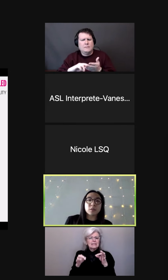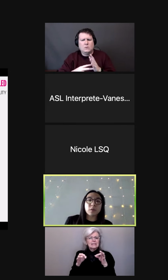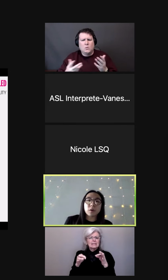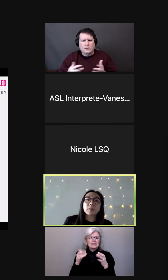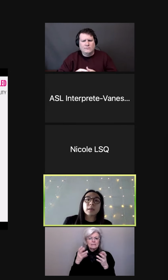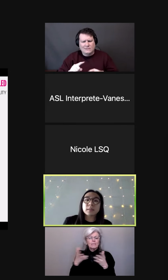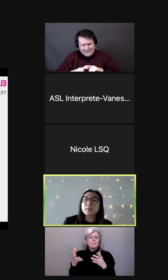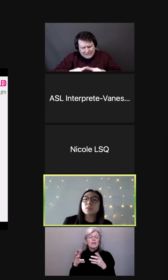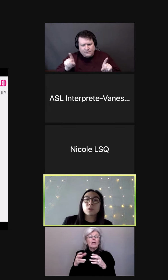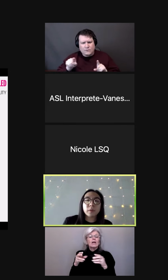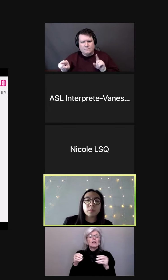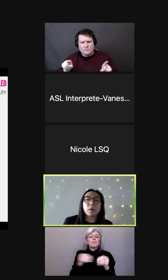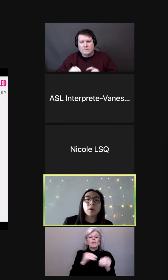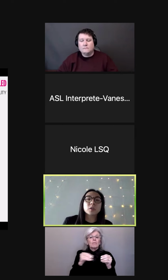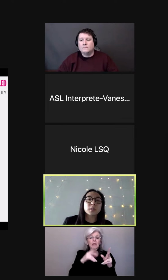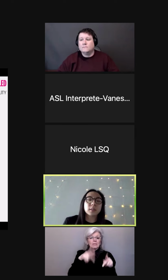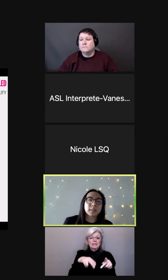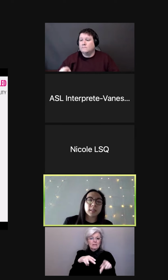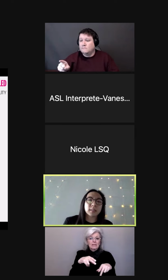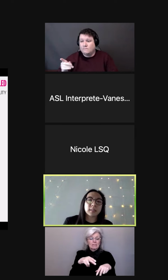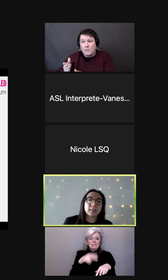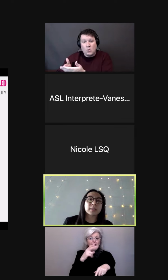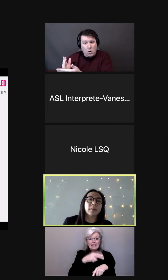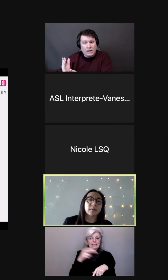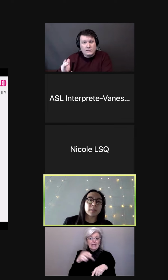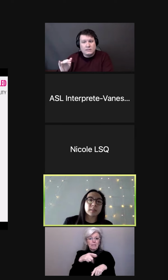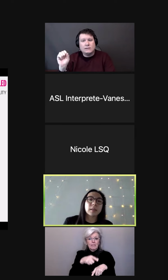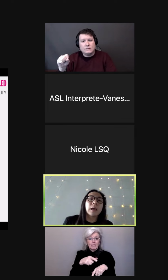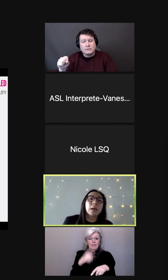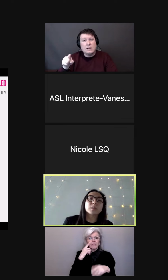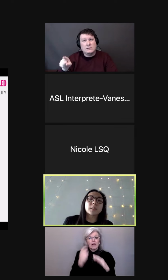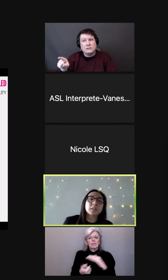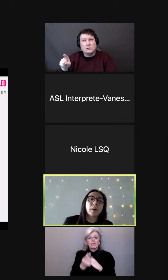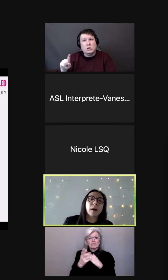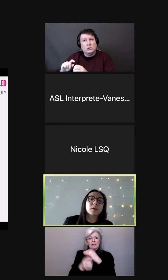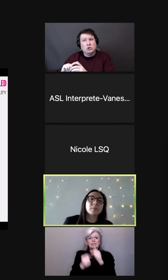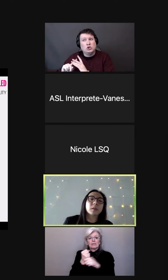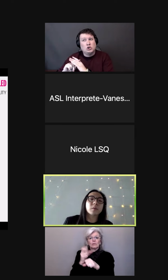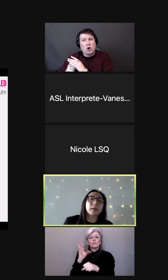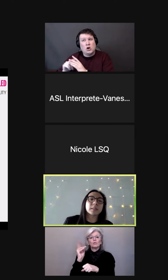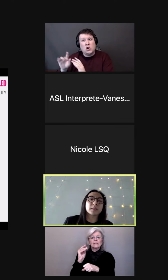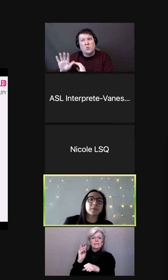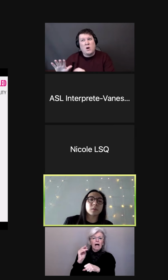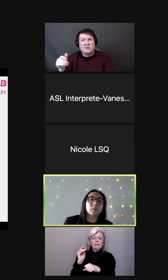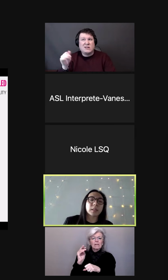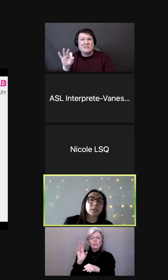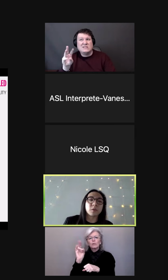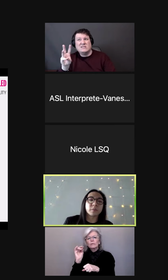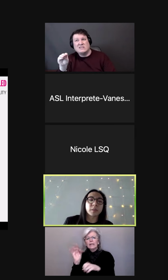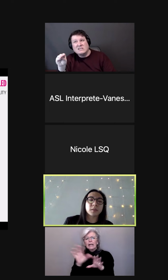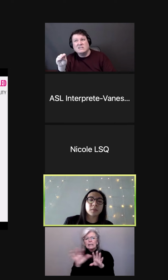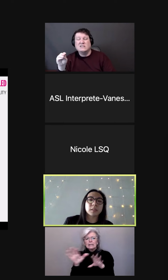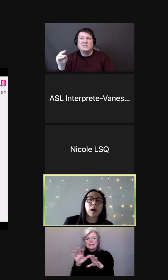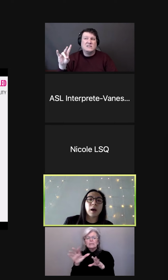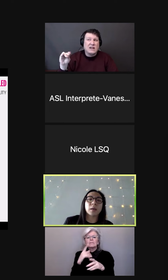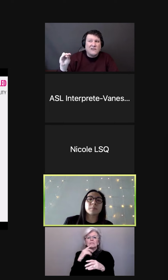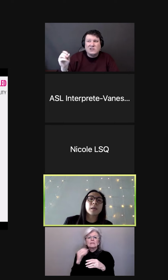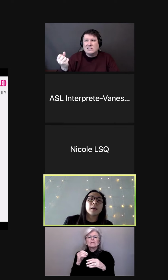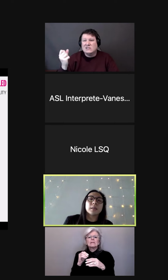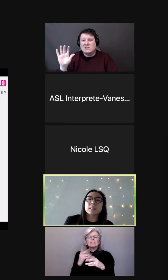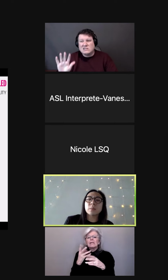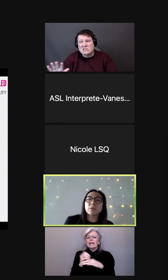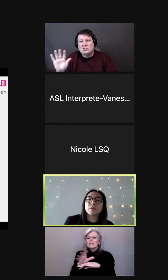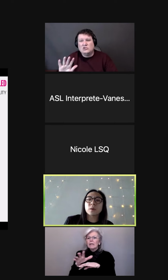mouvement des droits des personnes handicapées est apparu dans les années 60 et 70 et a été inspiré par les grands